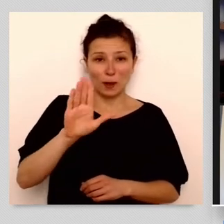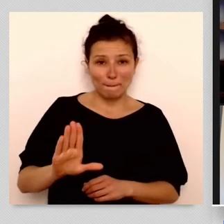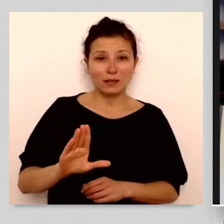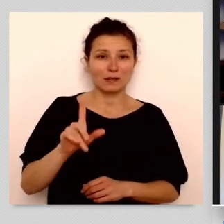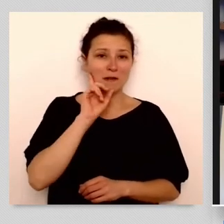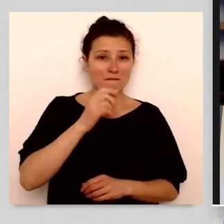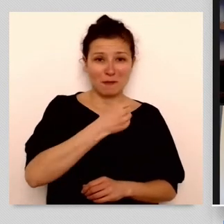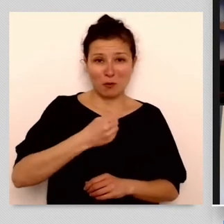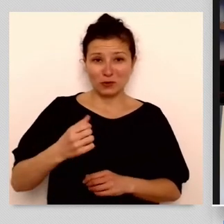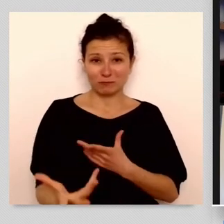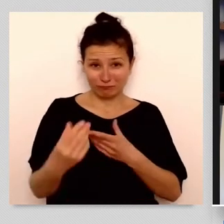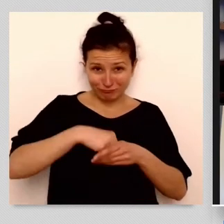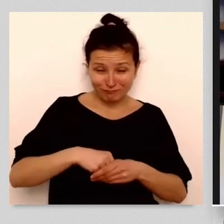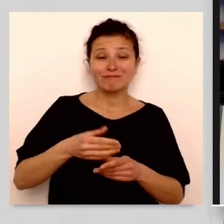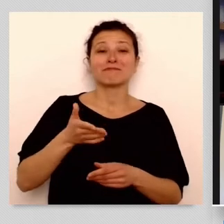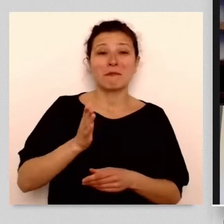też uczestników